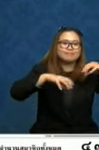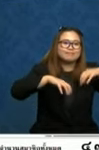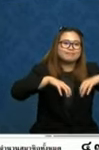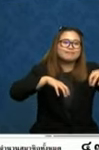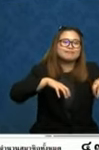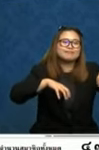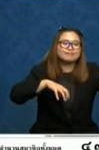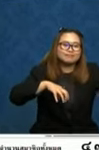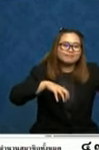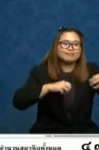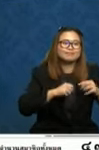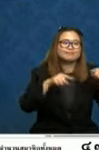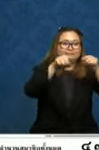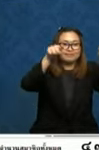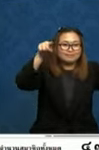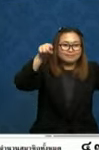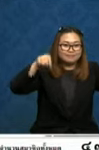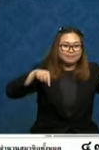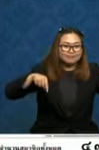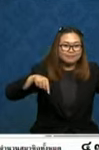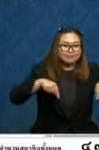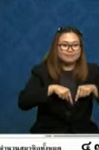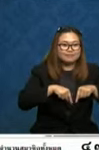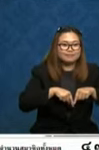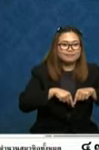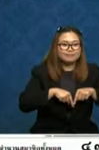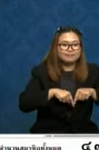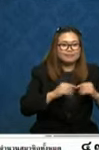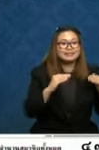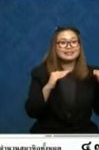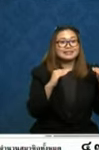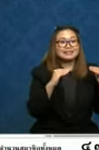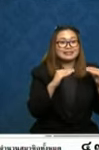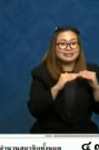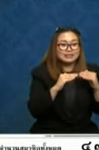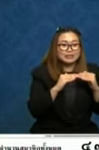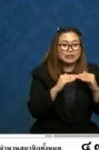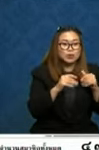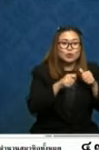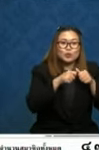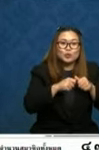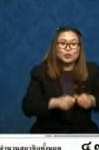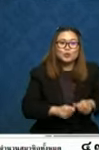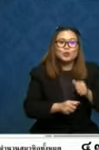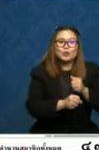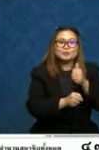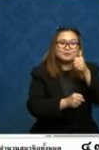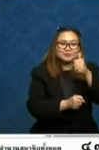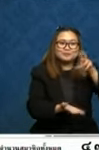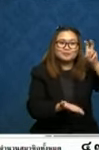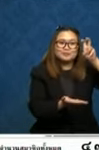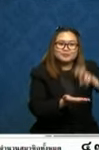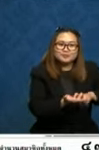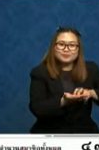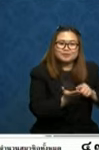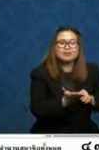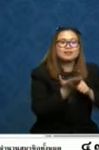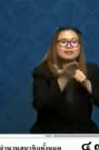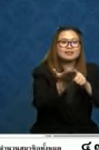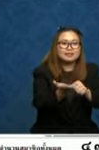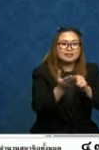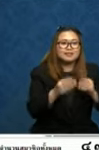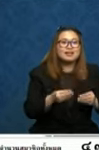สิทธิ์ให้กับประชาชนที่อยู่ในที่ดินบริเวณนี้ก็ยังไม่สามารถดำเนินการได้รวมถึง